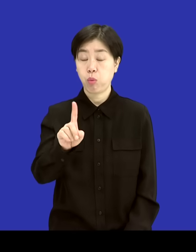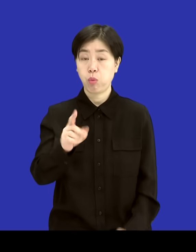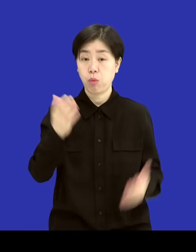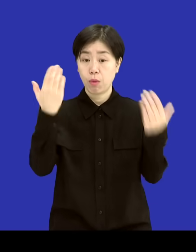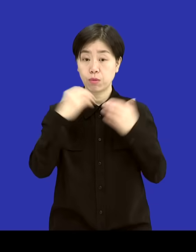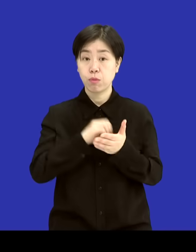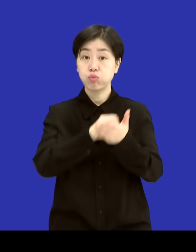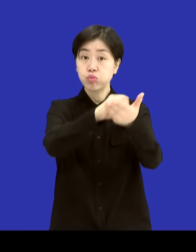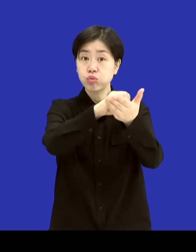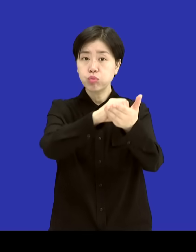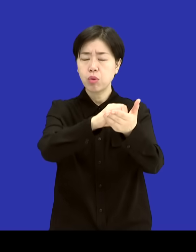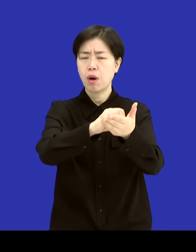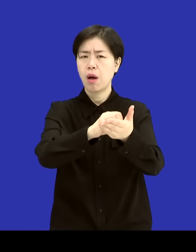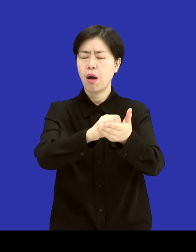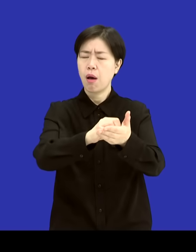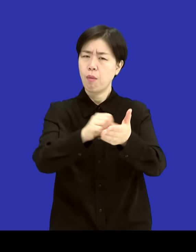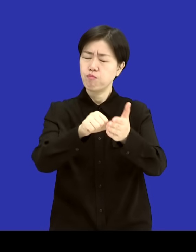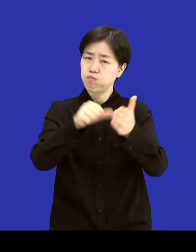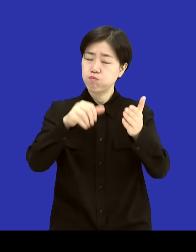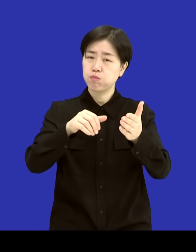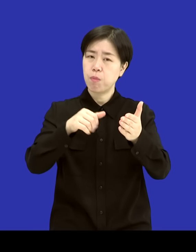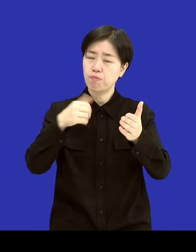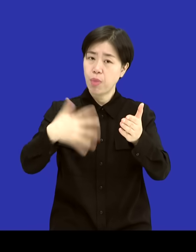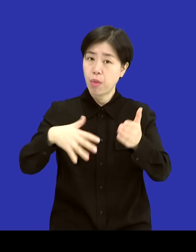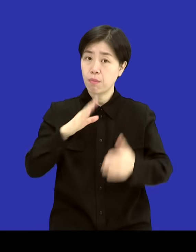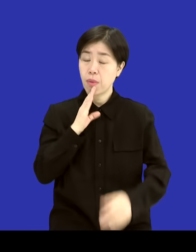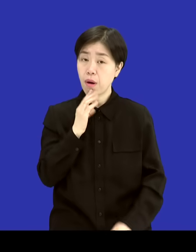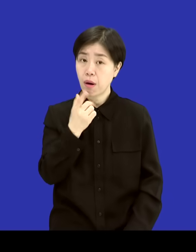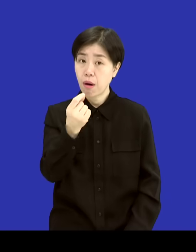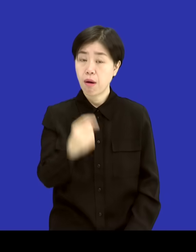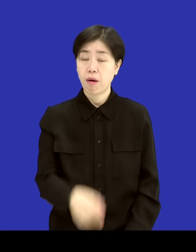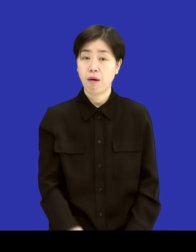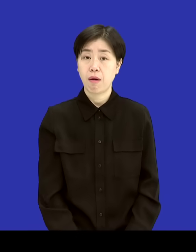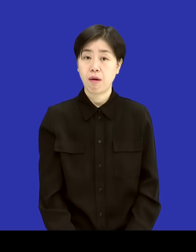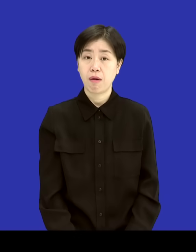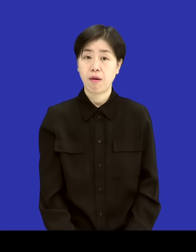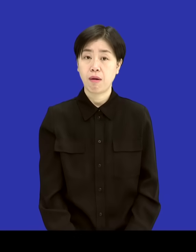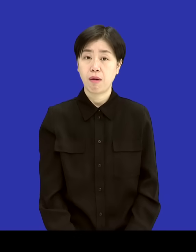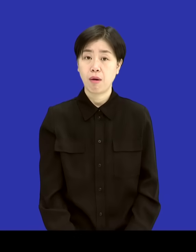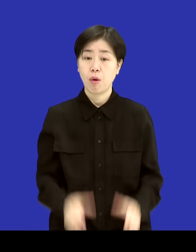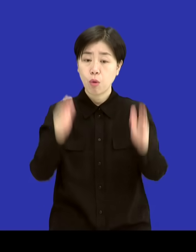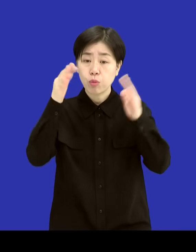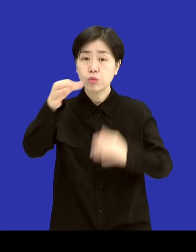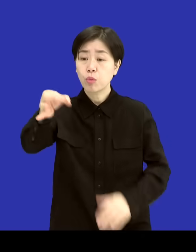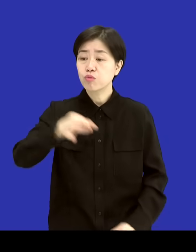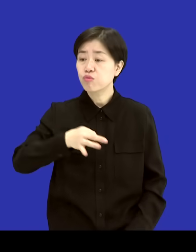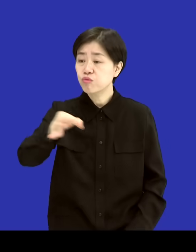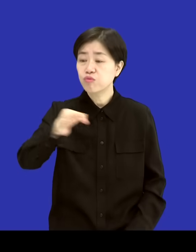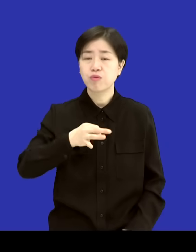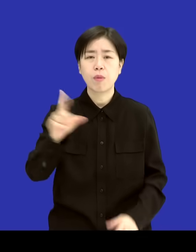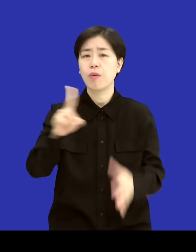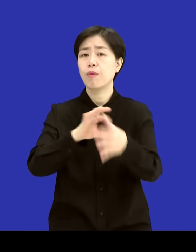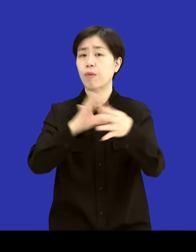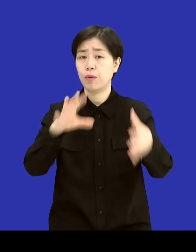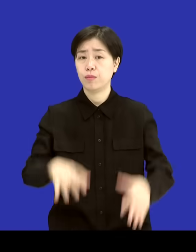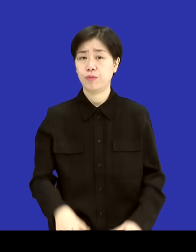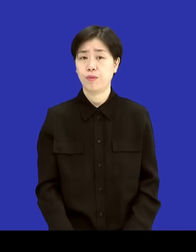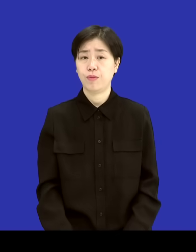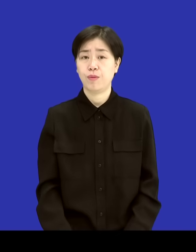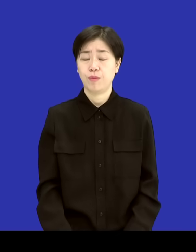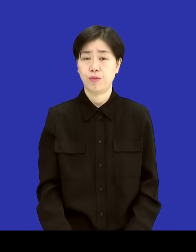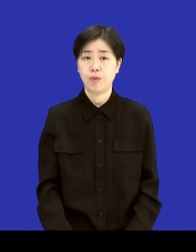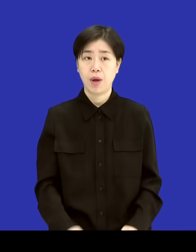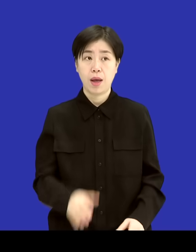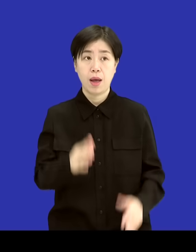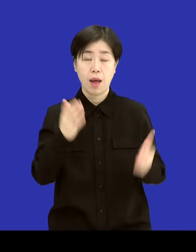거죠. 하고. 일단 뭐 지원자 많았을 거 아니에요. 지원자는 그렇지 않았을까? 예, 그럼요. 저- 꼴등이든 뭐 돈을 더 주고라도 다니고 싶어하는 사람들이 얼마나 많았겠어요.